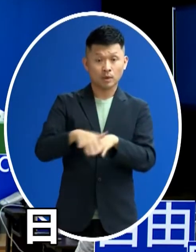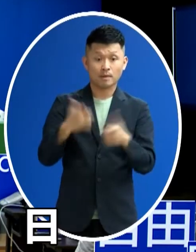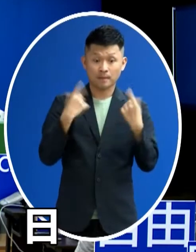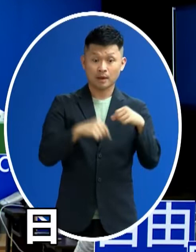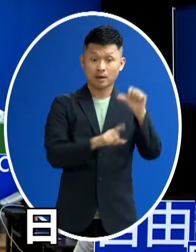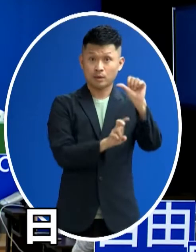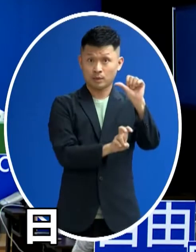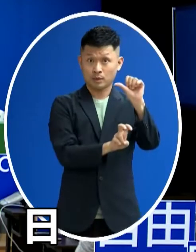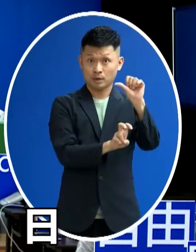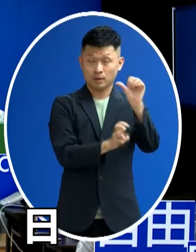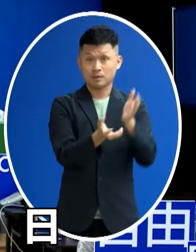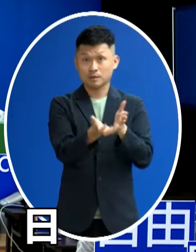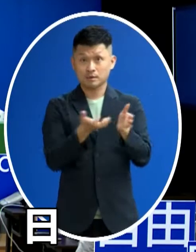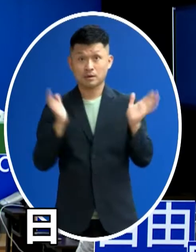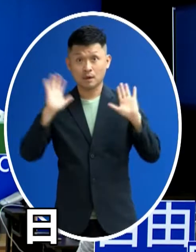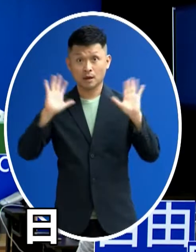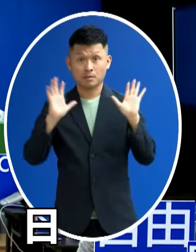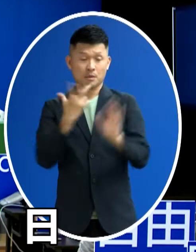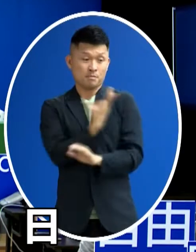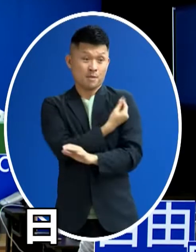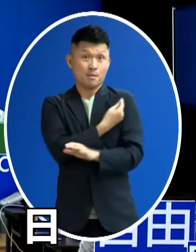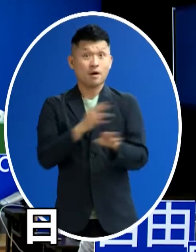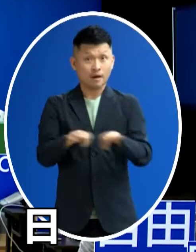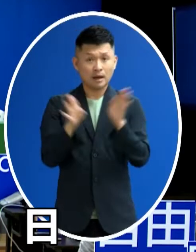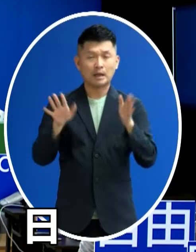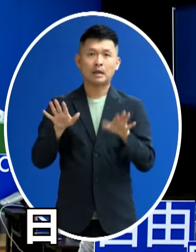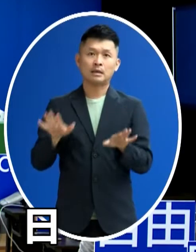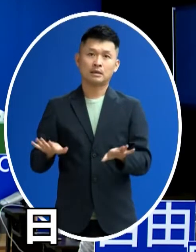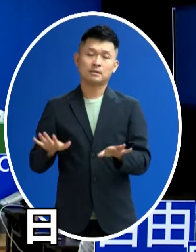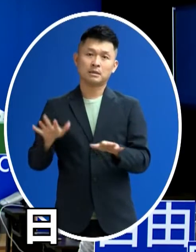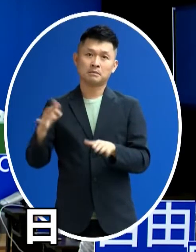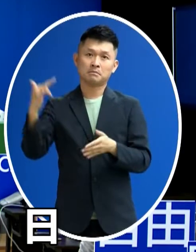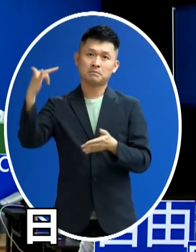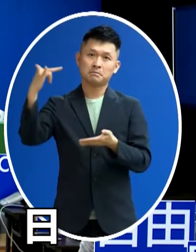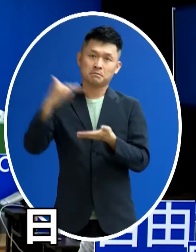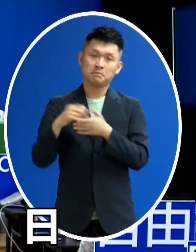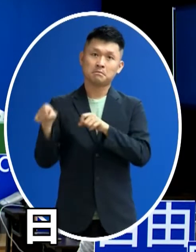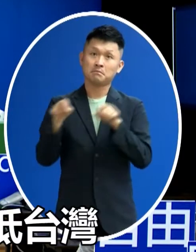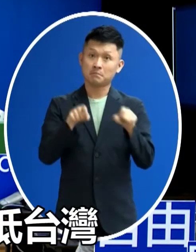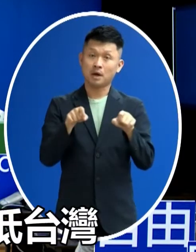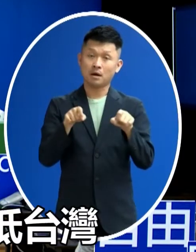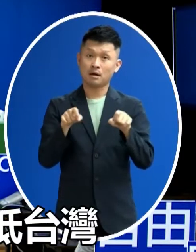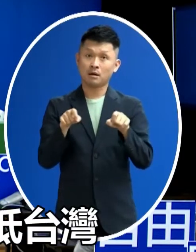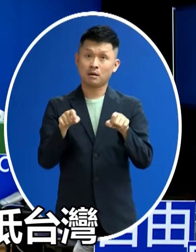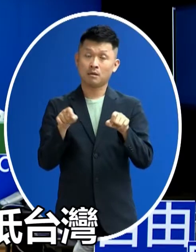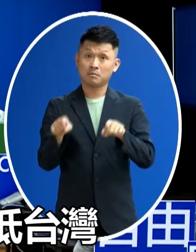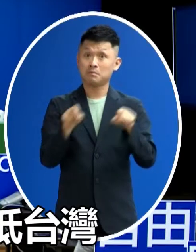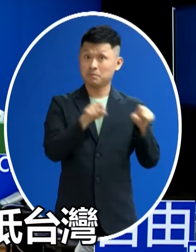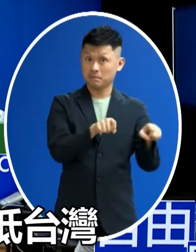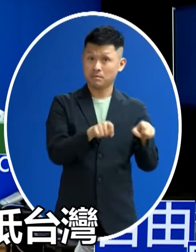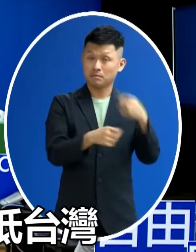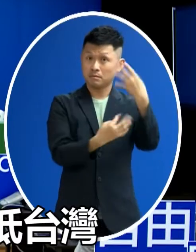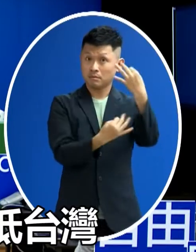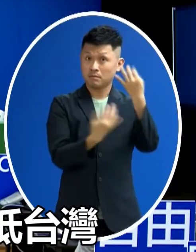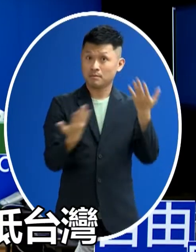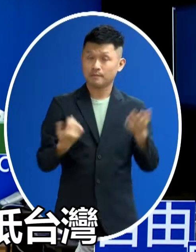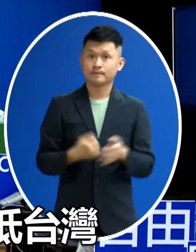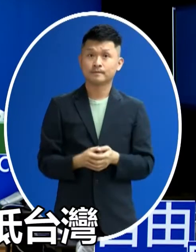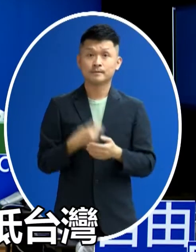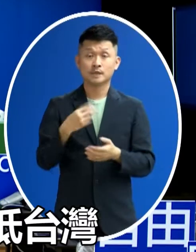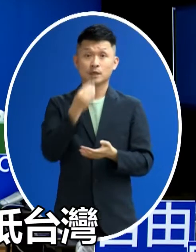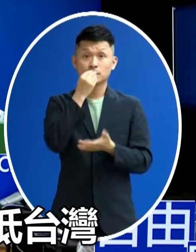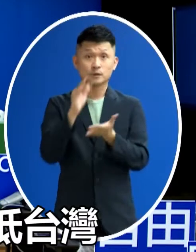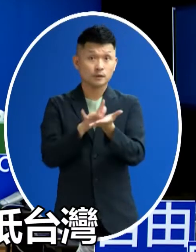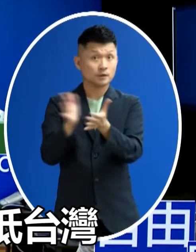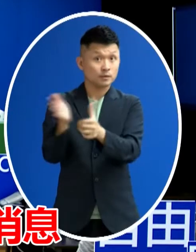5月20号之前可以让这个儿童疫苗开打。那现在是不是会要往后延？大概时间会变成什么时候？另外还有想要请教食药